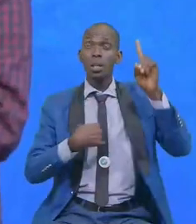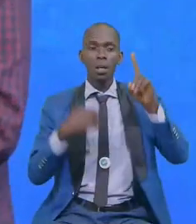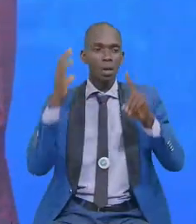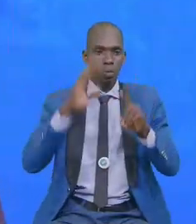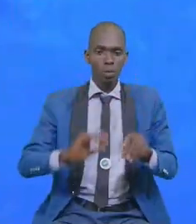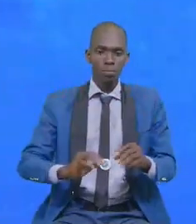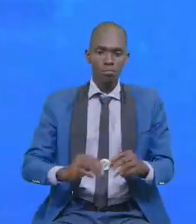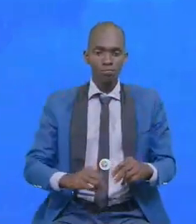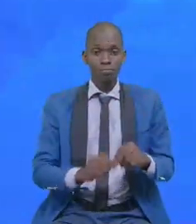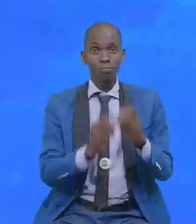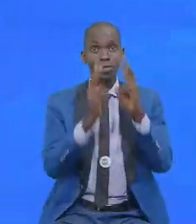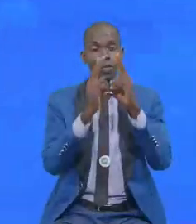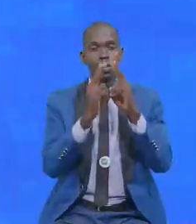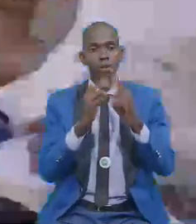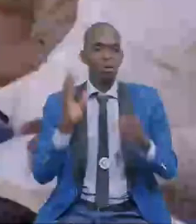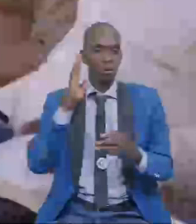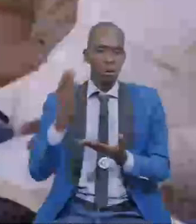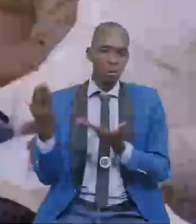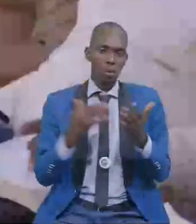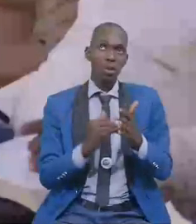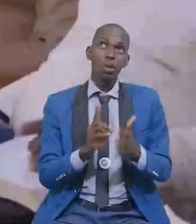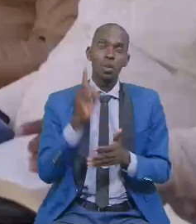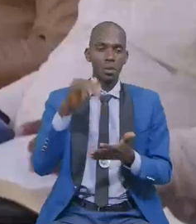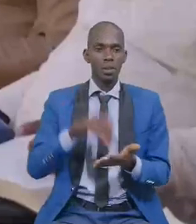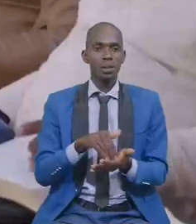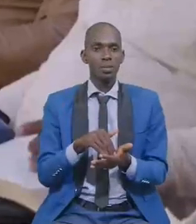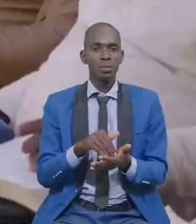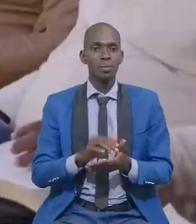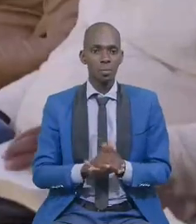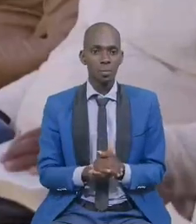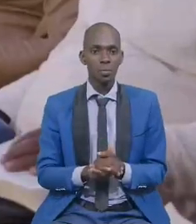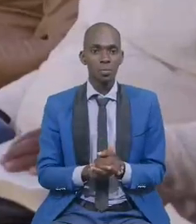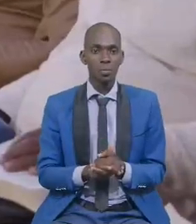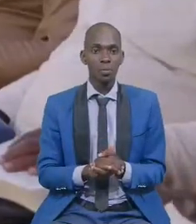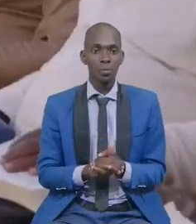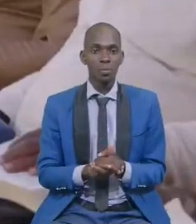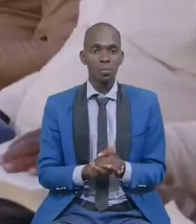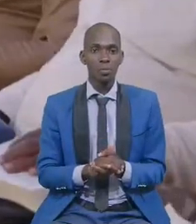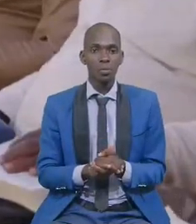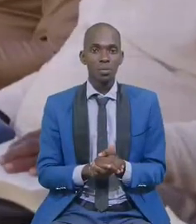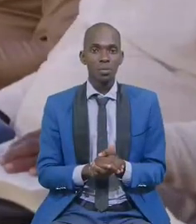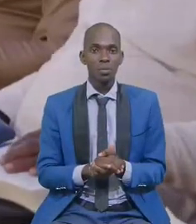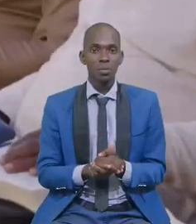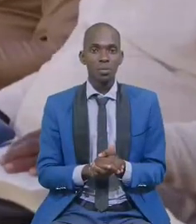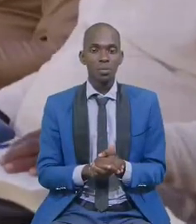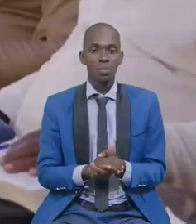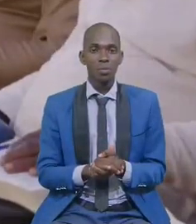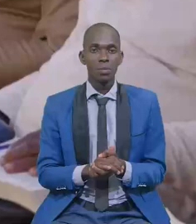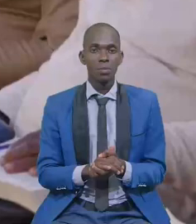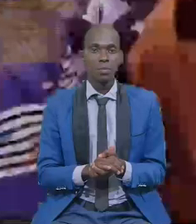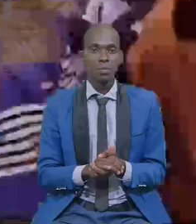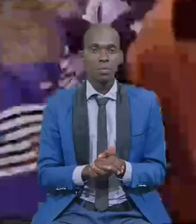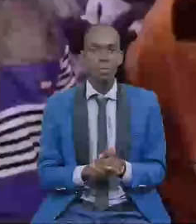Après cela, je reviendrai et je relèverai de sa chute la tente de David, j'en réparerai les ruines et